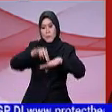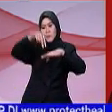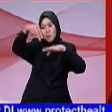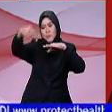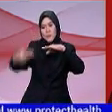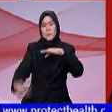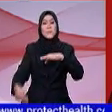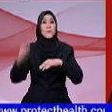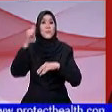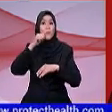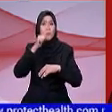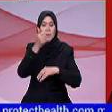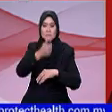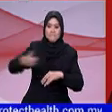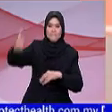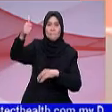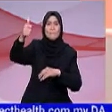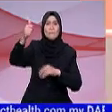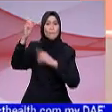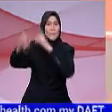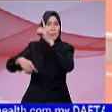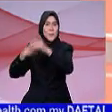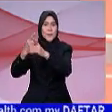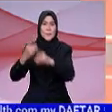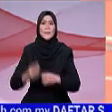wanita unggul dunia.